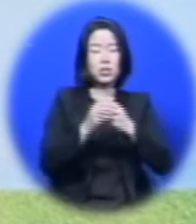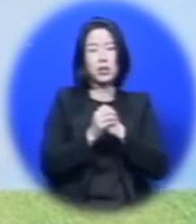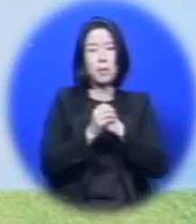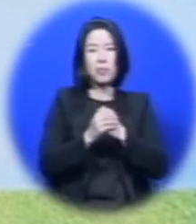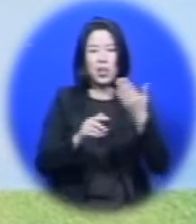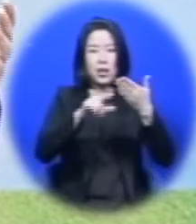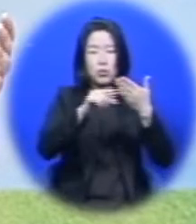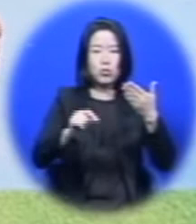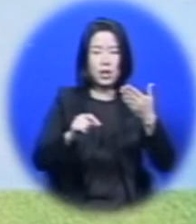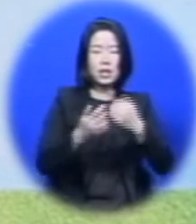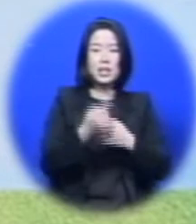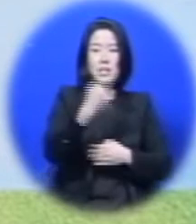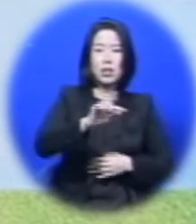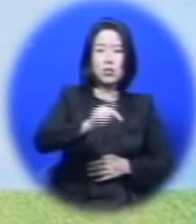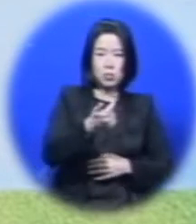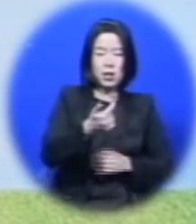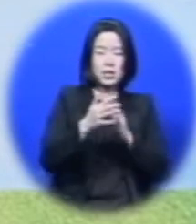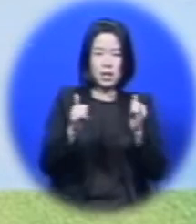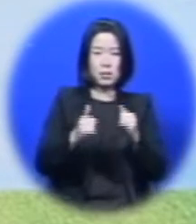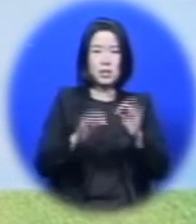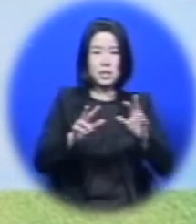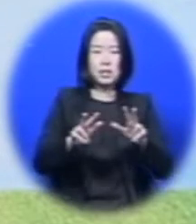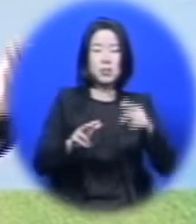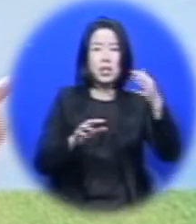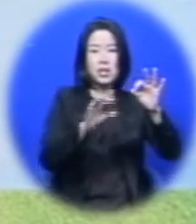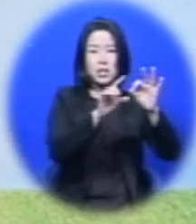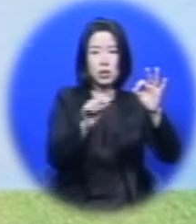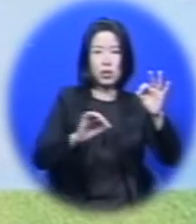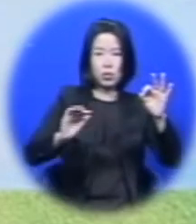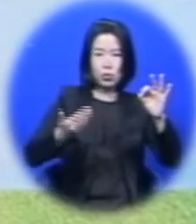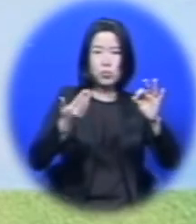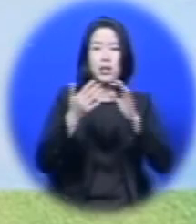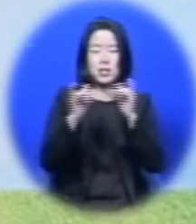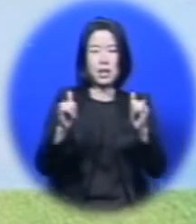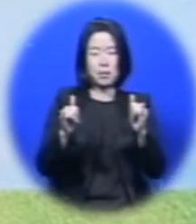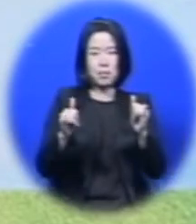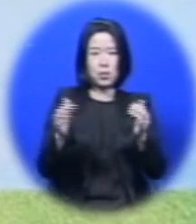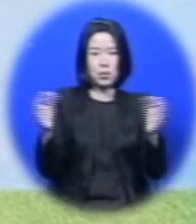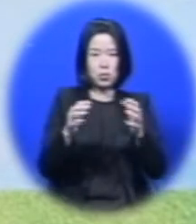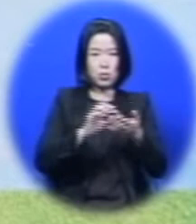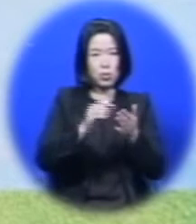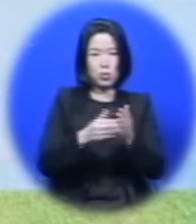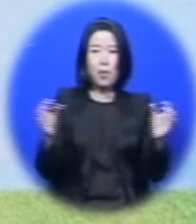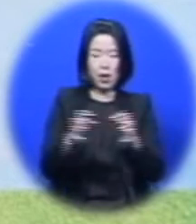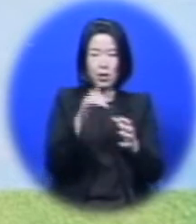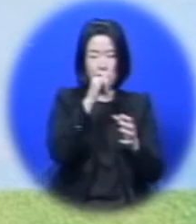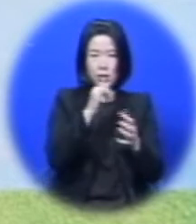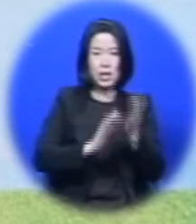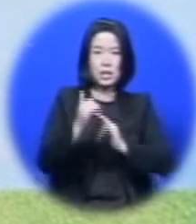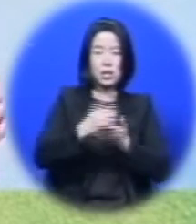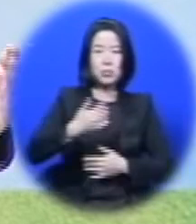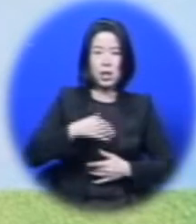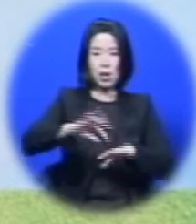9월 달에는 1600여 명, 지금 10월 달에는 벌써 한 900명 가까이가 모였어요. 예수님 나의 왕이라고